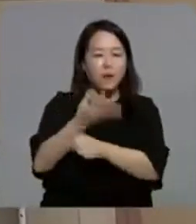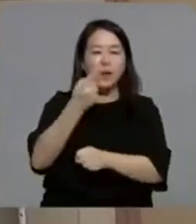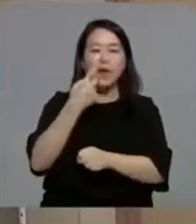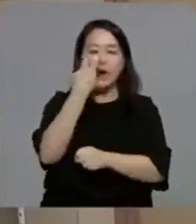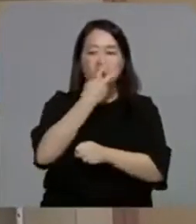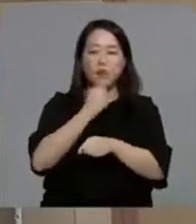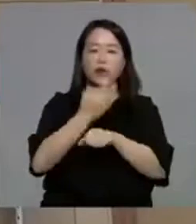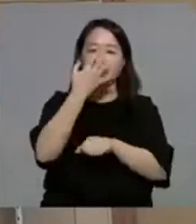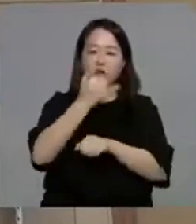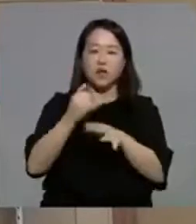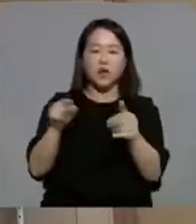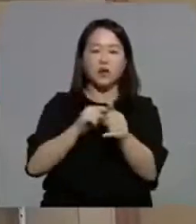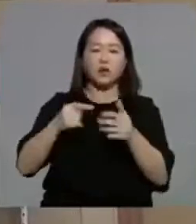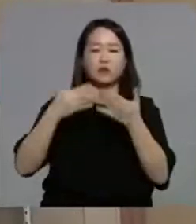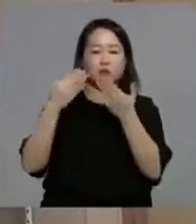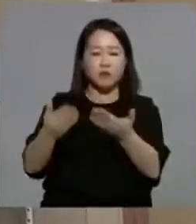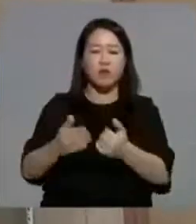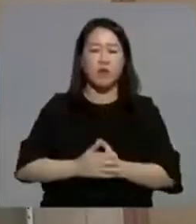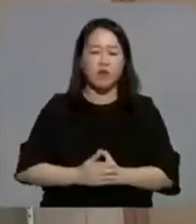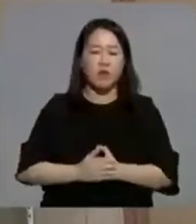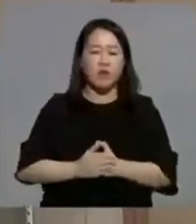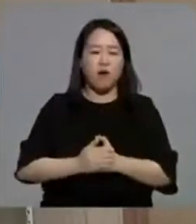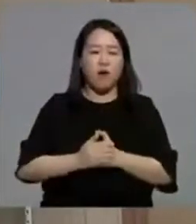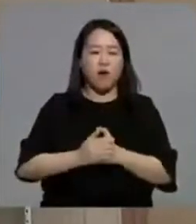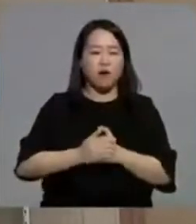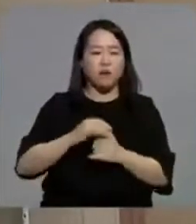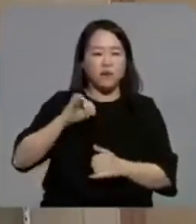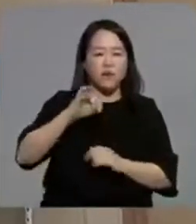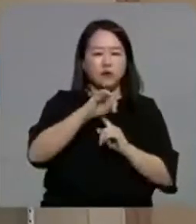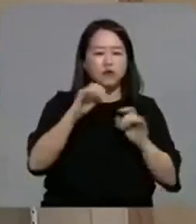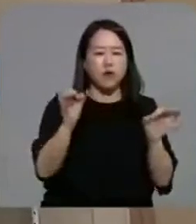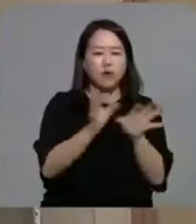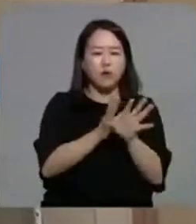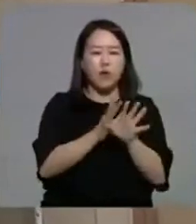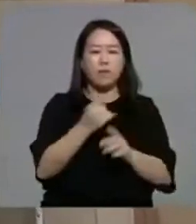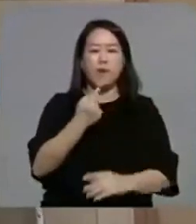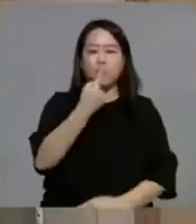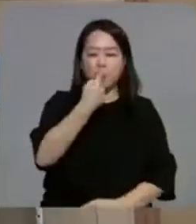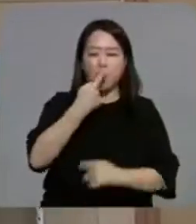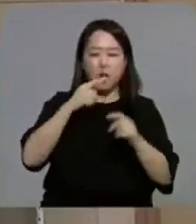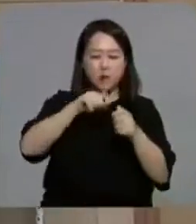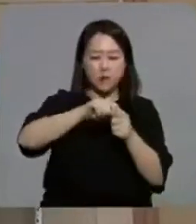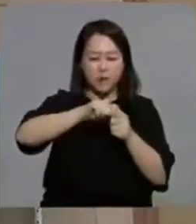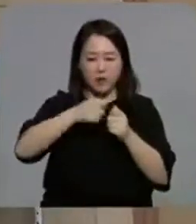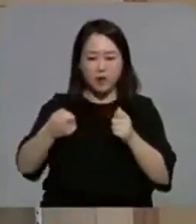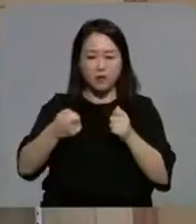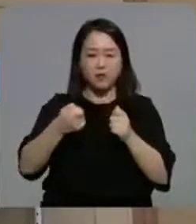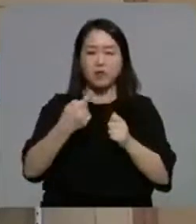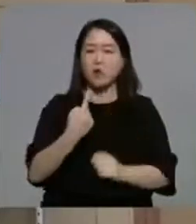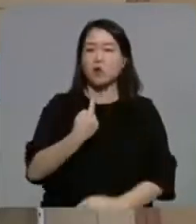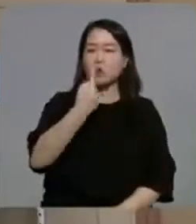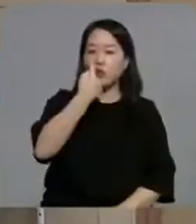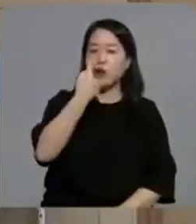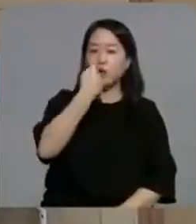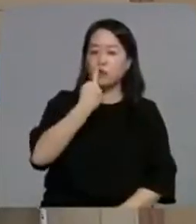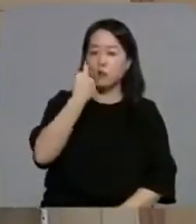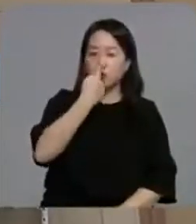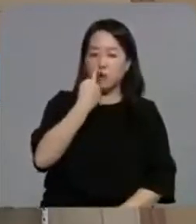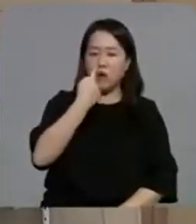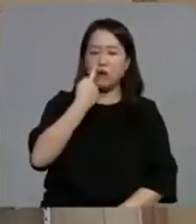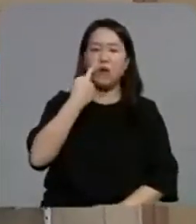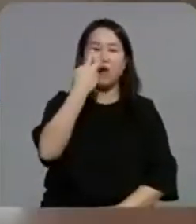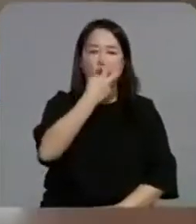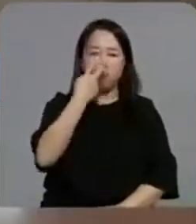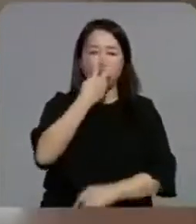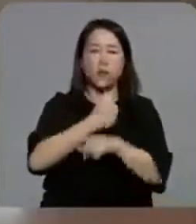면봉을 개봉을 합니다. 그 다음에 면봉을 코 속에 이렇게 살살 돌려서 검체를 채취하면